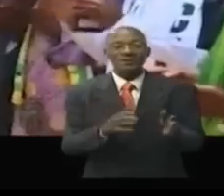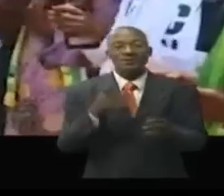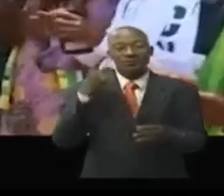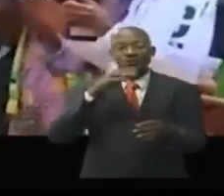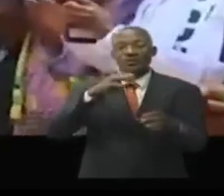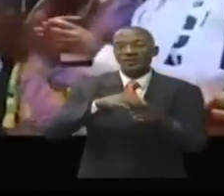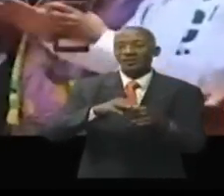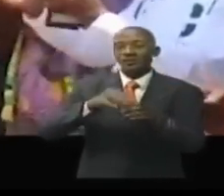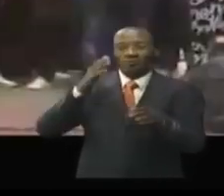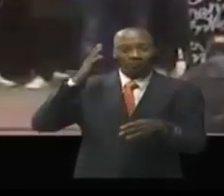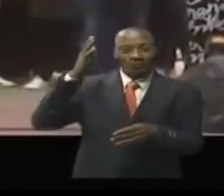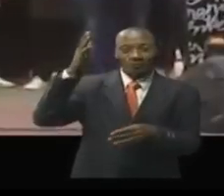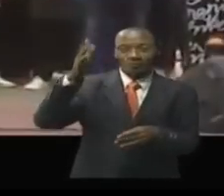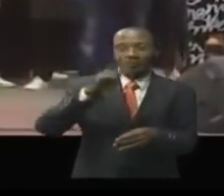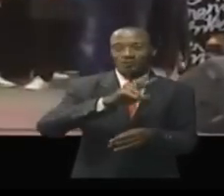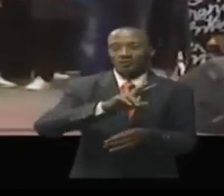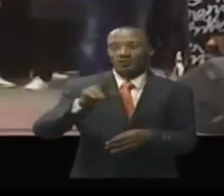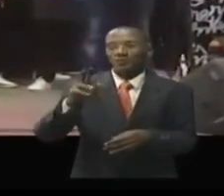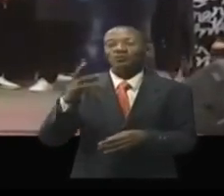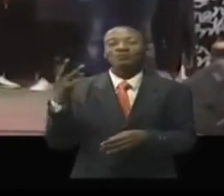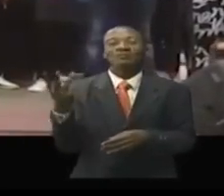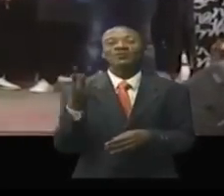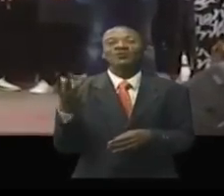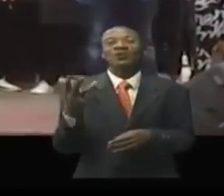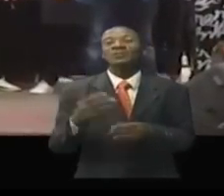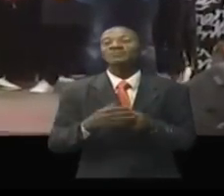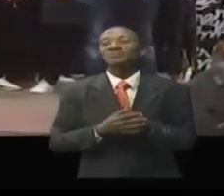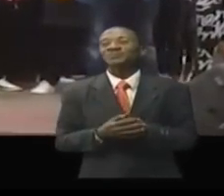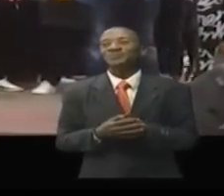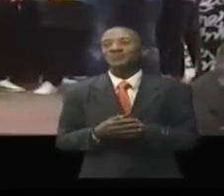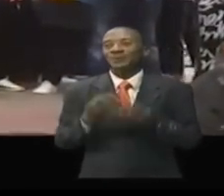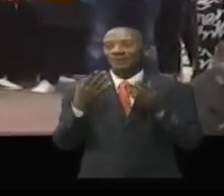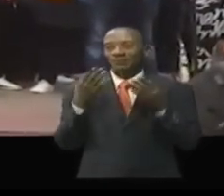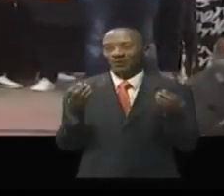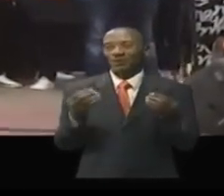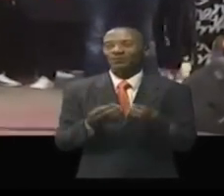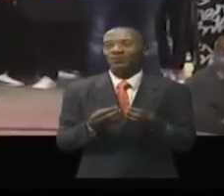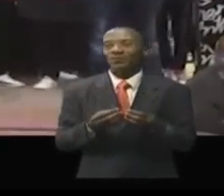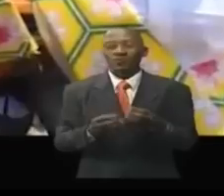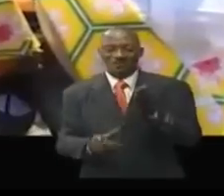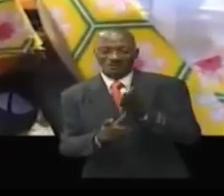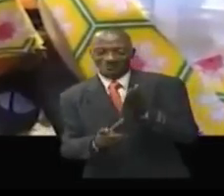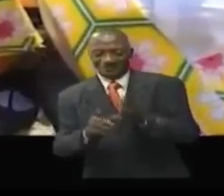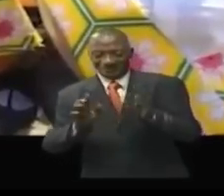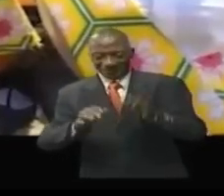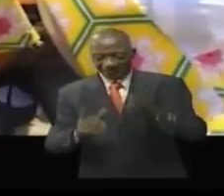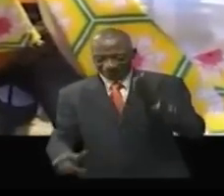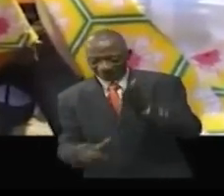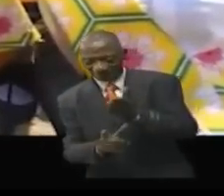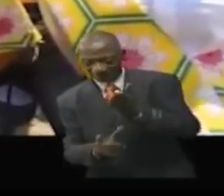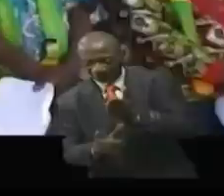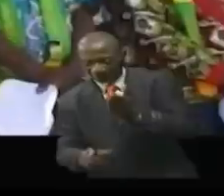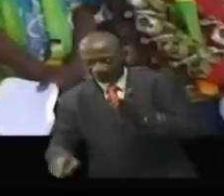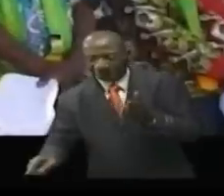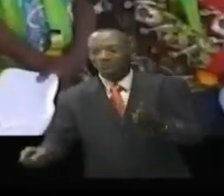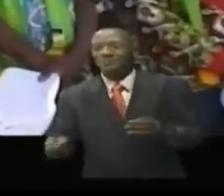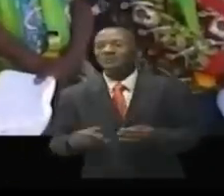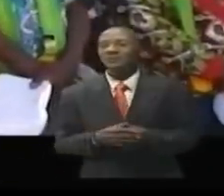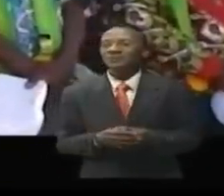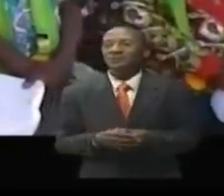l'État aux prochaines échéances électorales et lui assurer une majorité confortable au Parlement lors du scrutin de